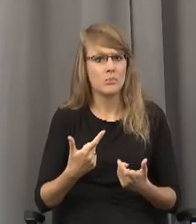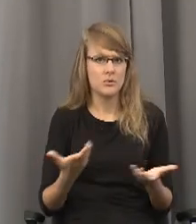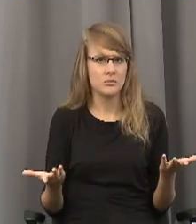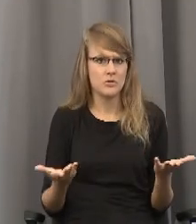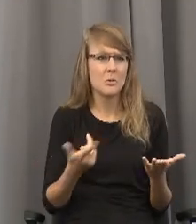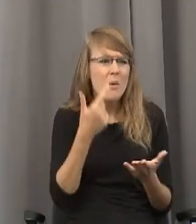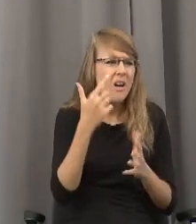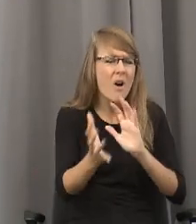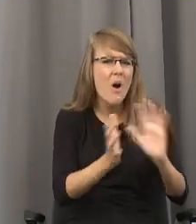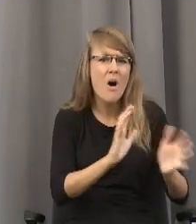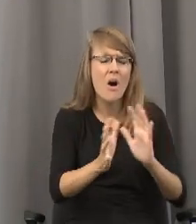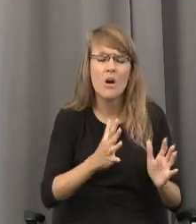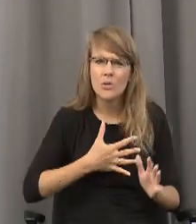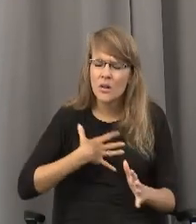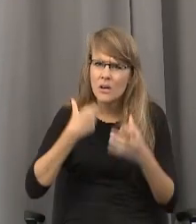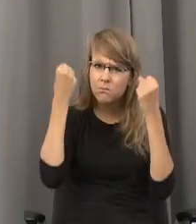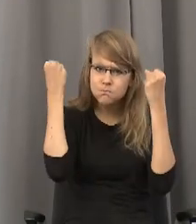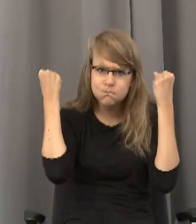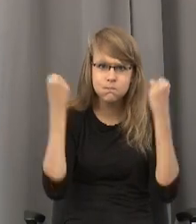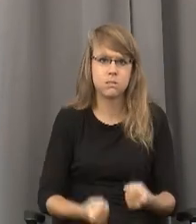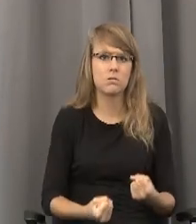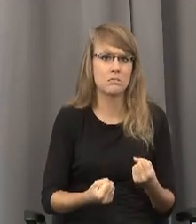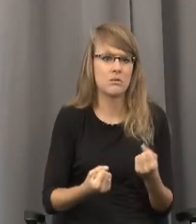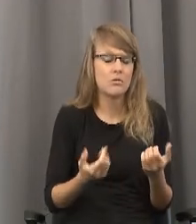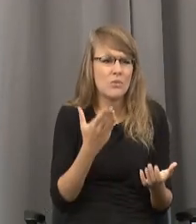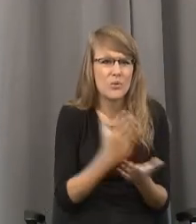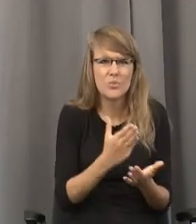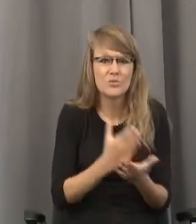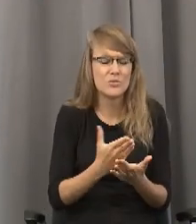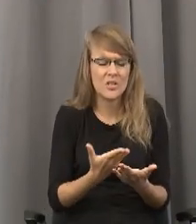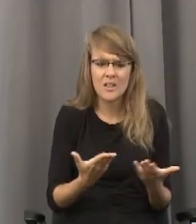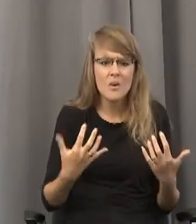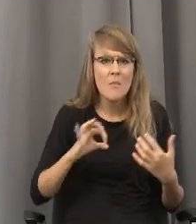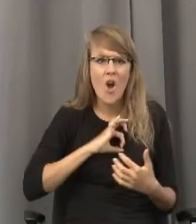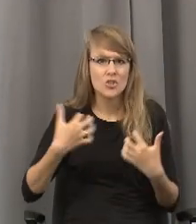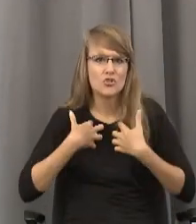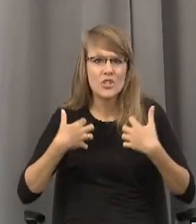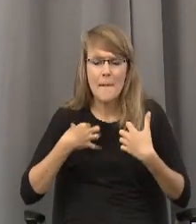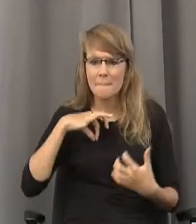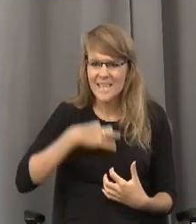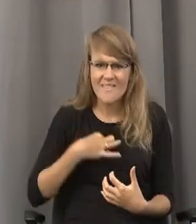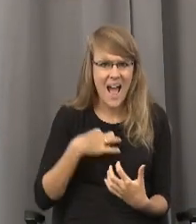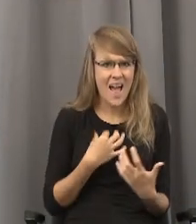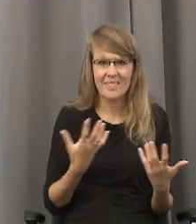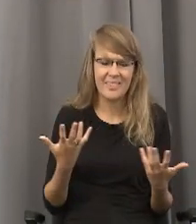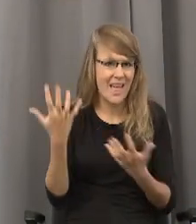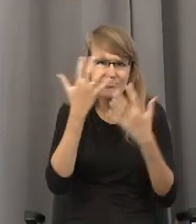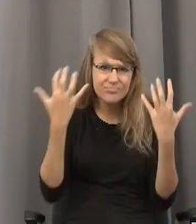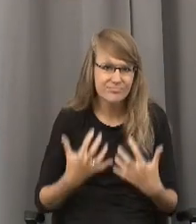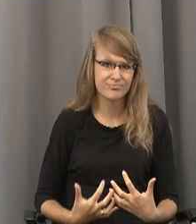się coraz trudniejsza i która zaczyna wpływać na nasze życie prywatne, na nasze